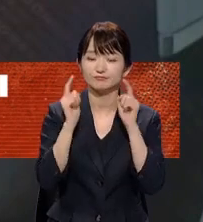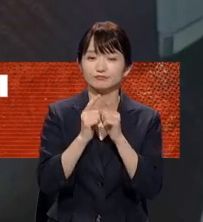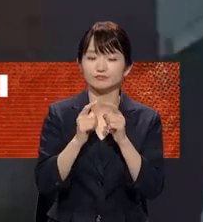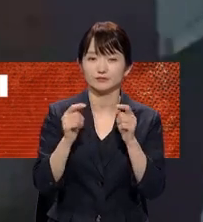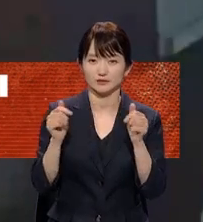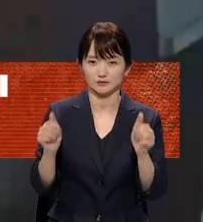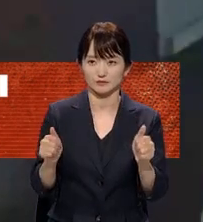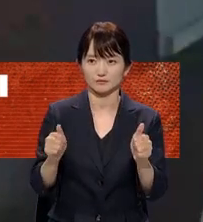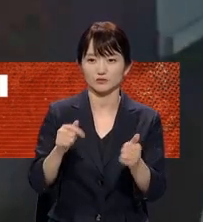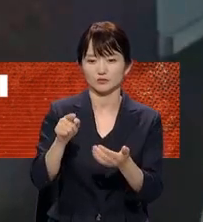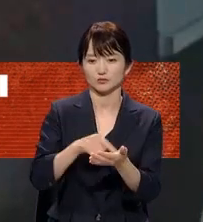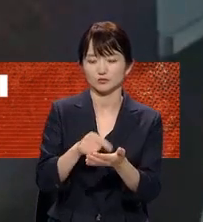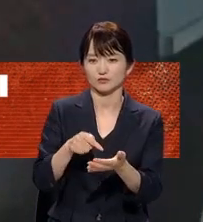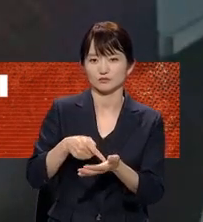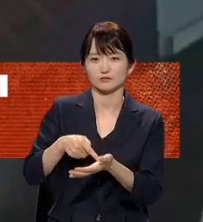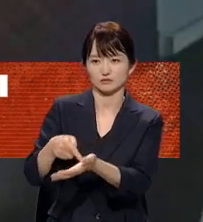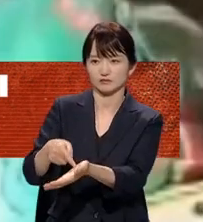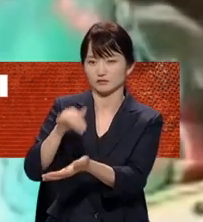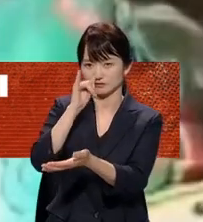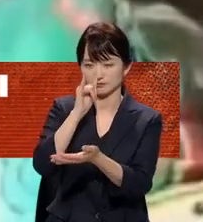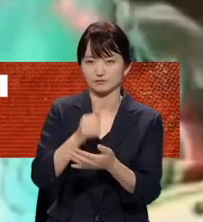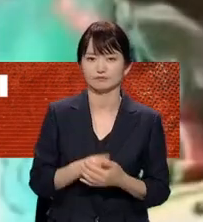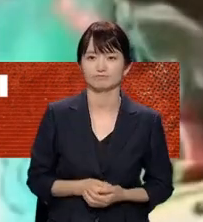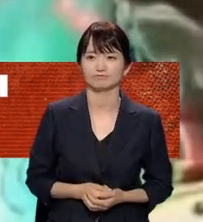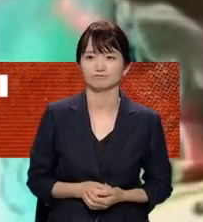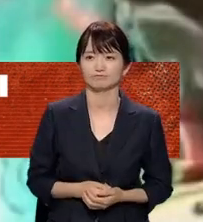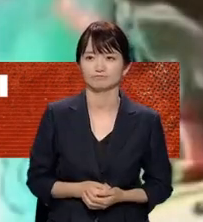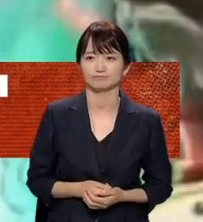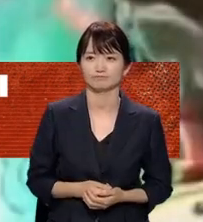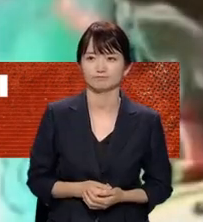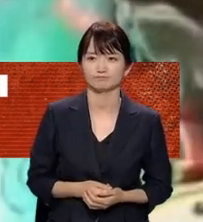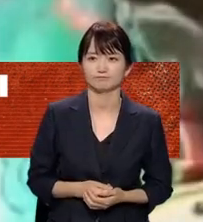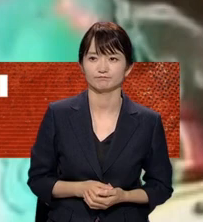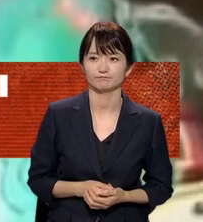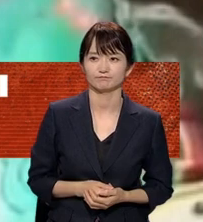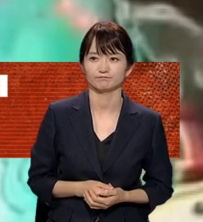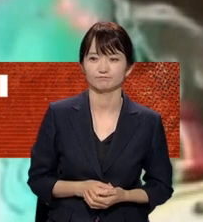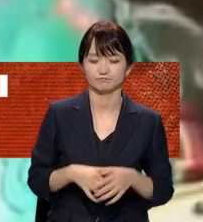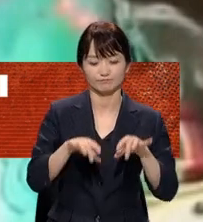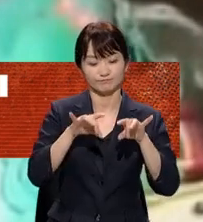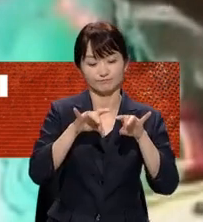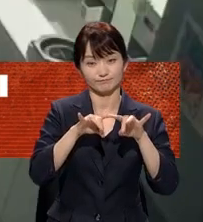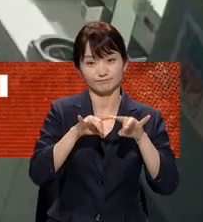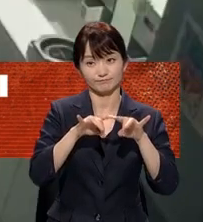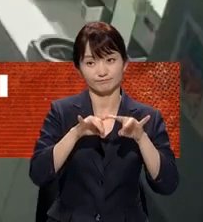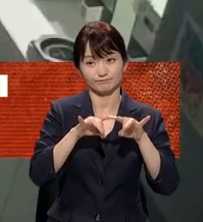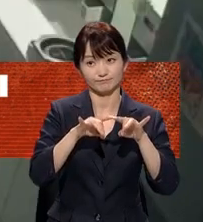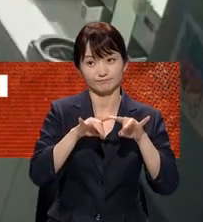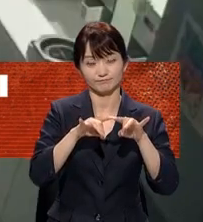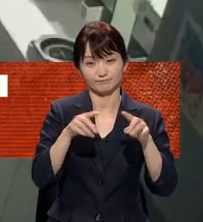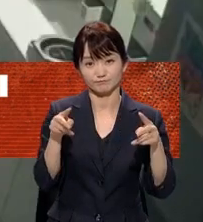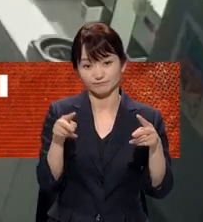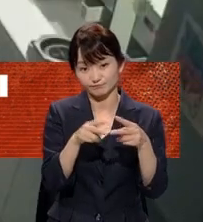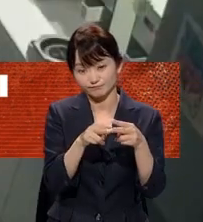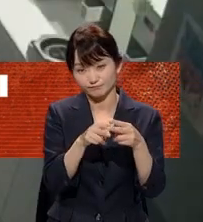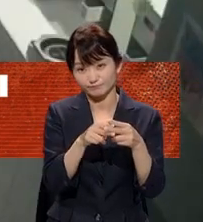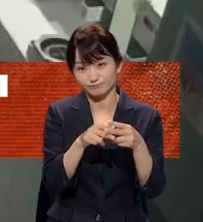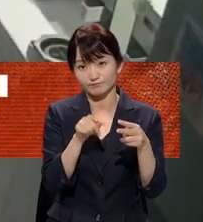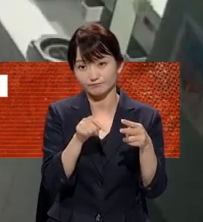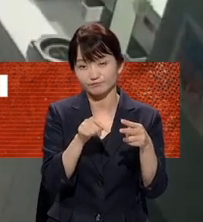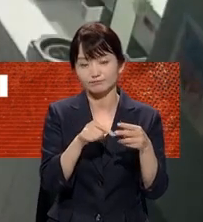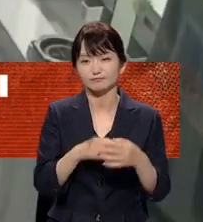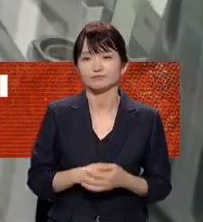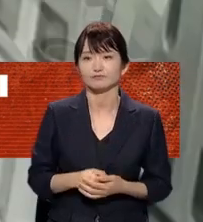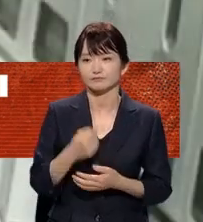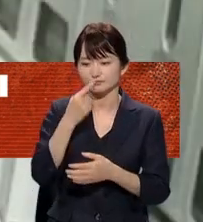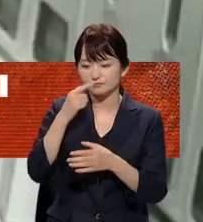손해배상도 지금 할 수가 있습니다. 진행자 지금 얘기했던 것처럼 사실은 뭐 전기 쓰는 거 우리 사실 뭐 카페나 이런 데